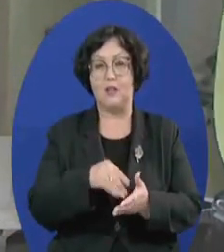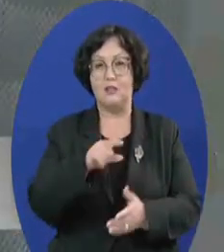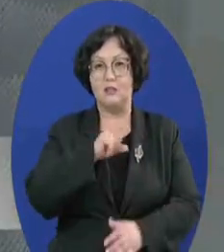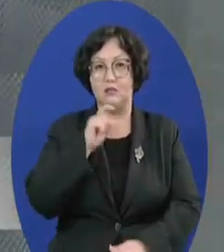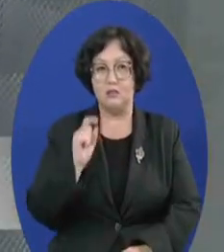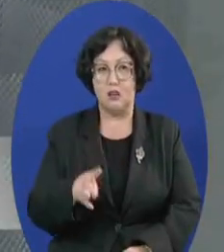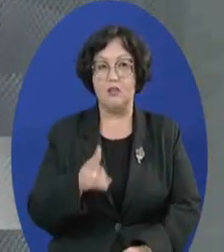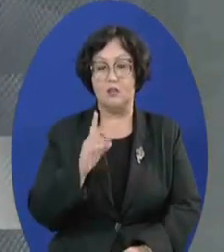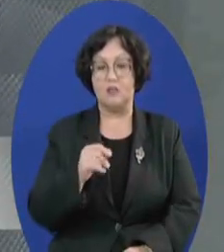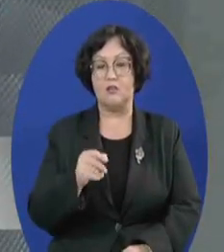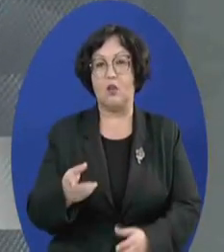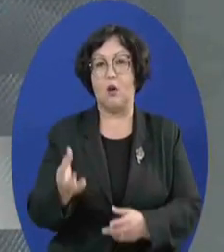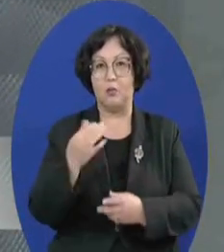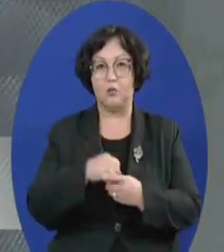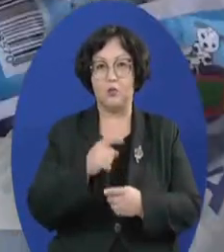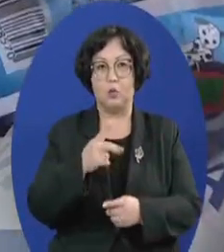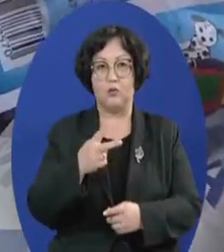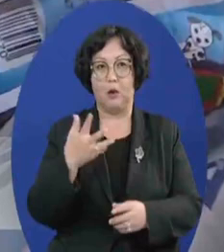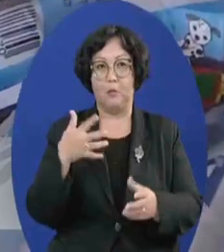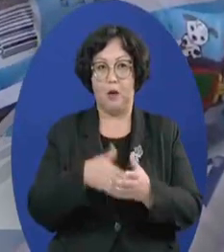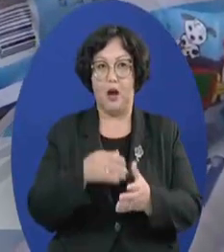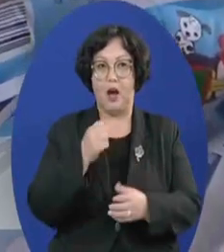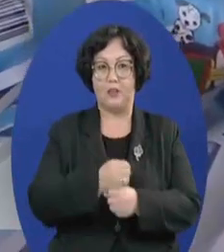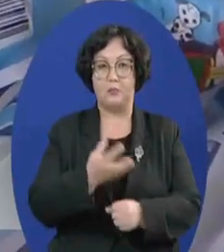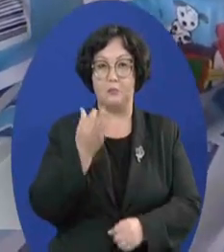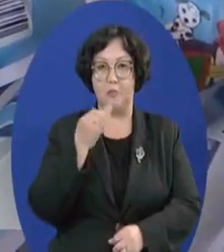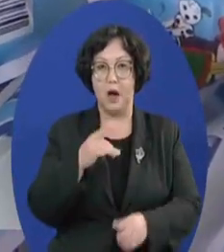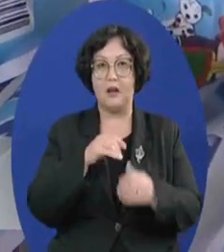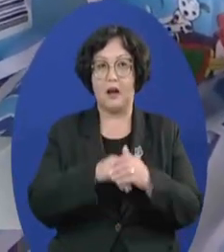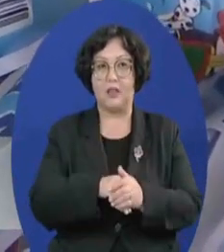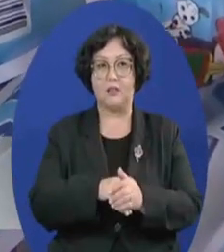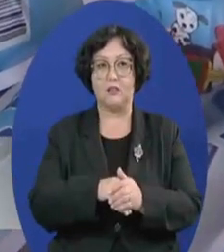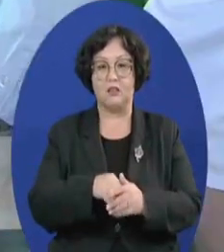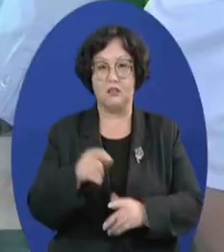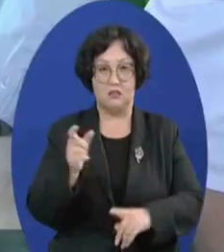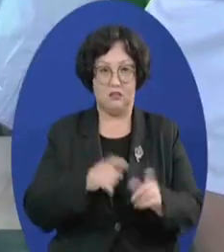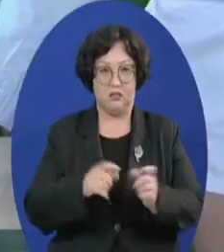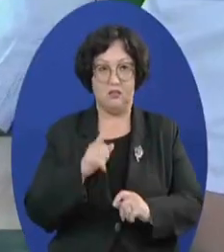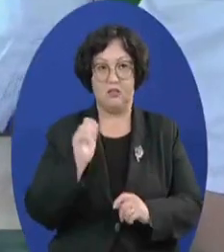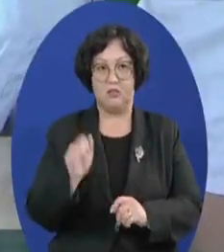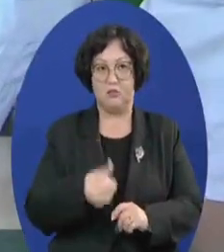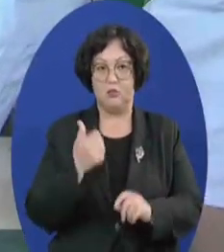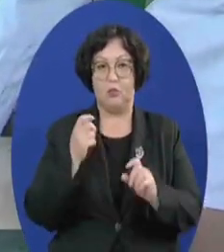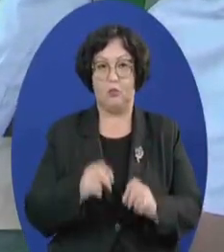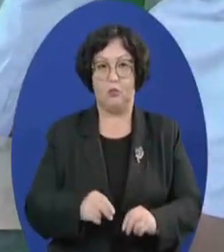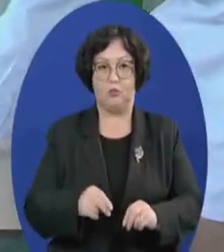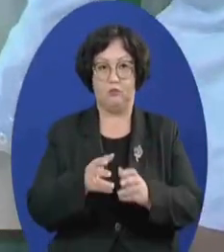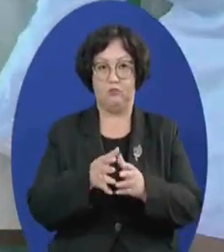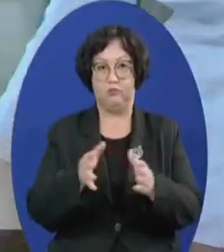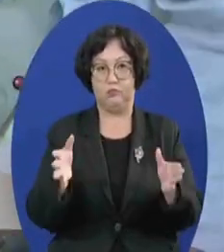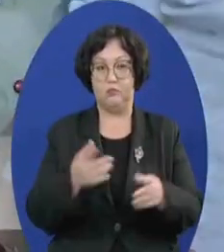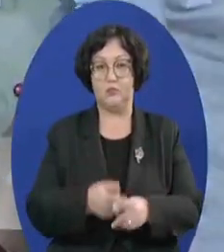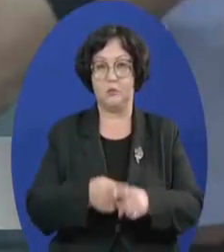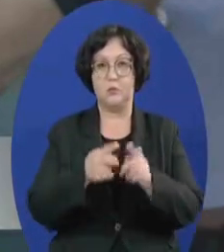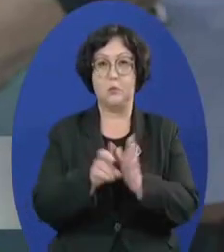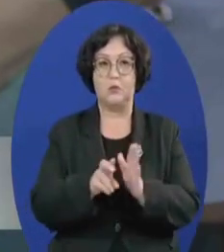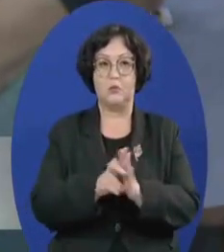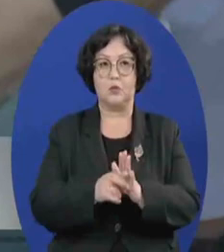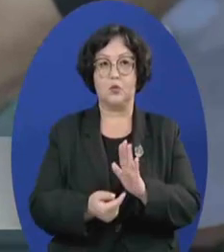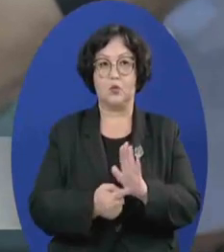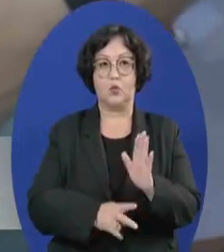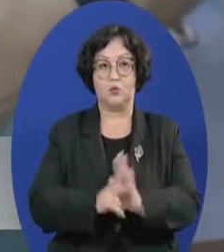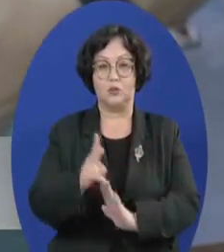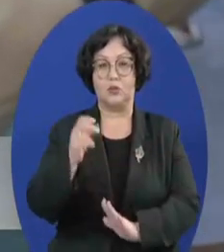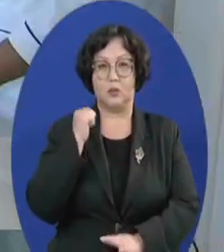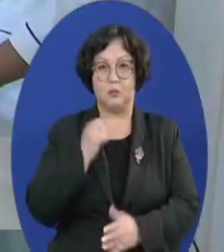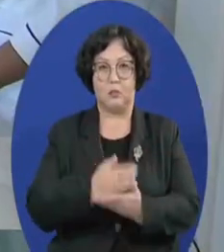зээлдэгч хамрагдаж 125,000 ажлын байрыг хадгалсан, эдийн засгийг идэвхжүүлэх тэлэх боломжийг бүрдүүлсэн гэсэн